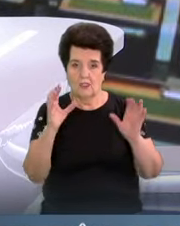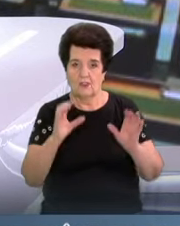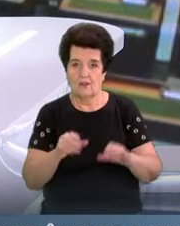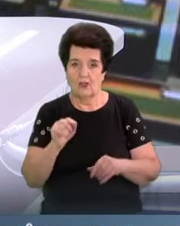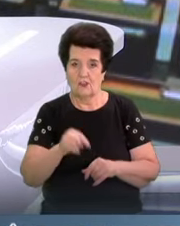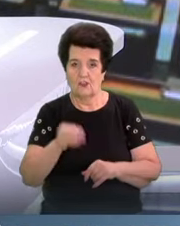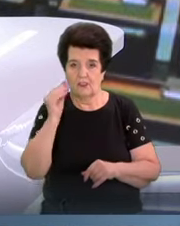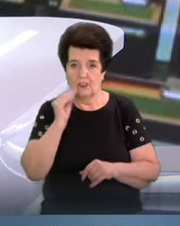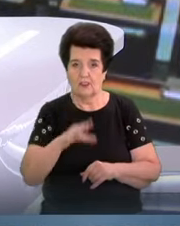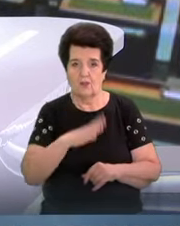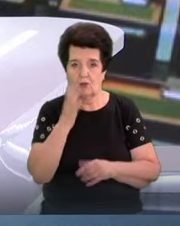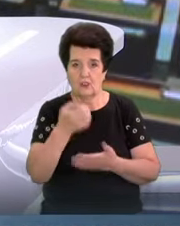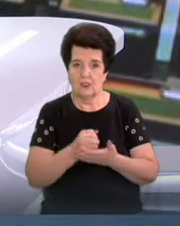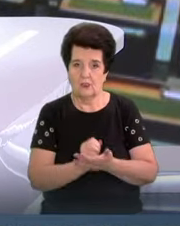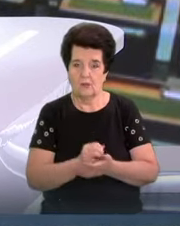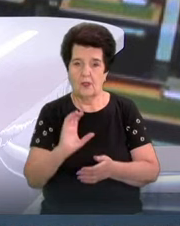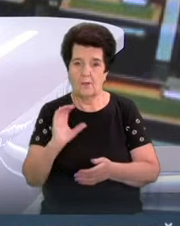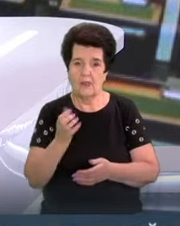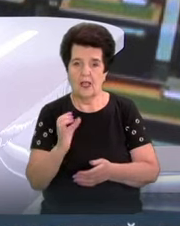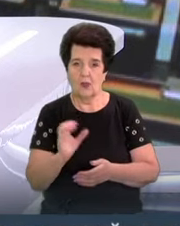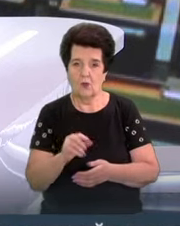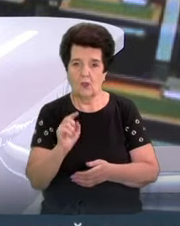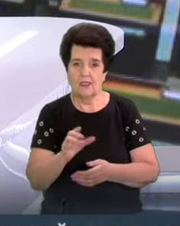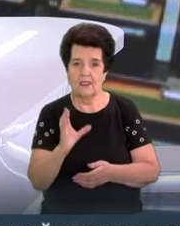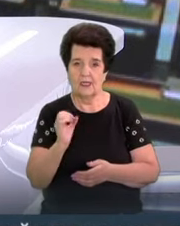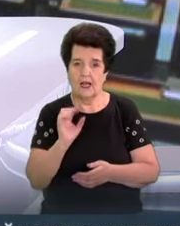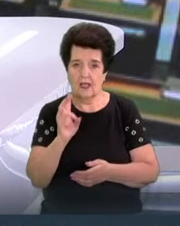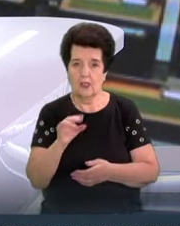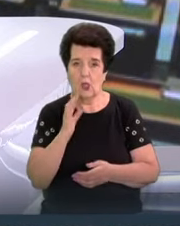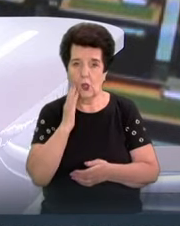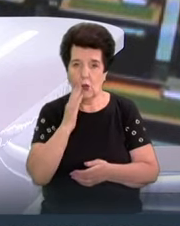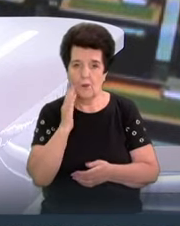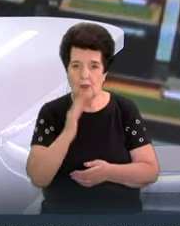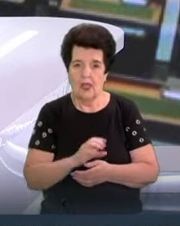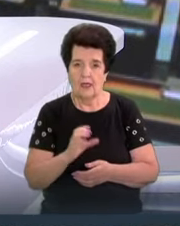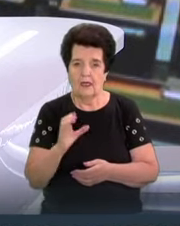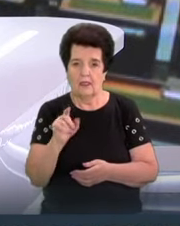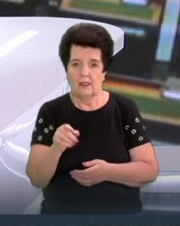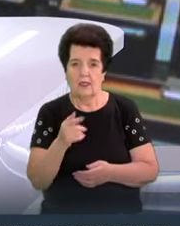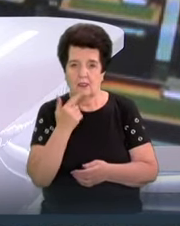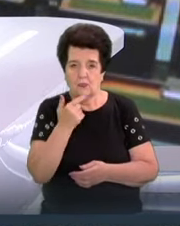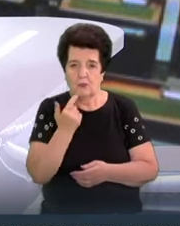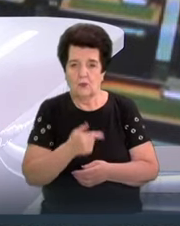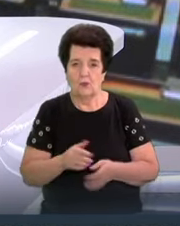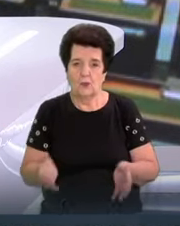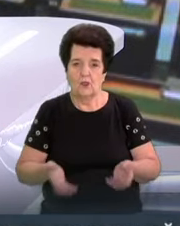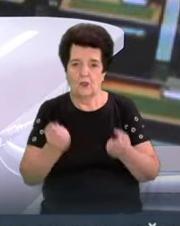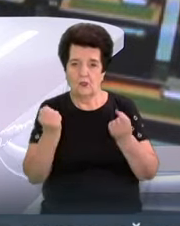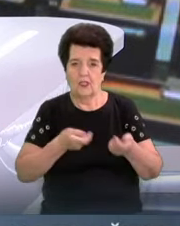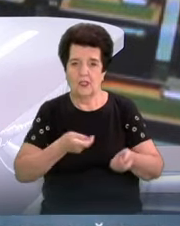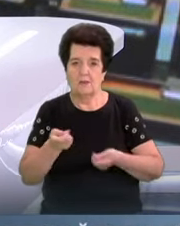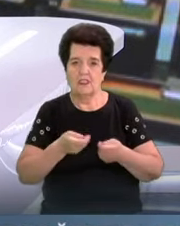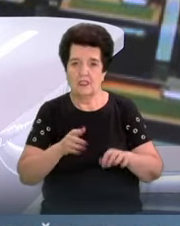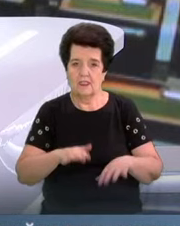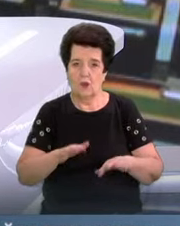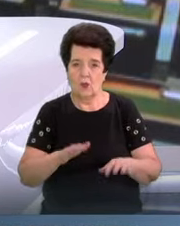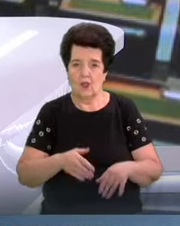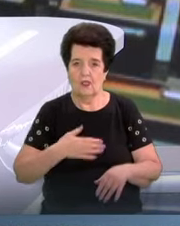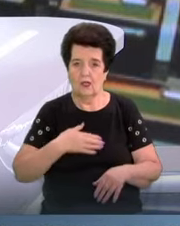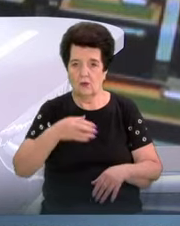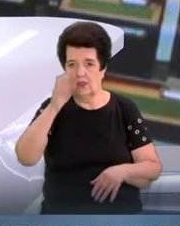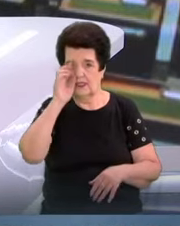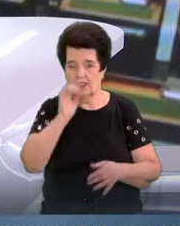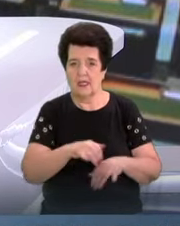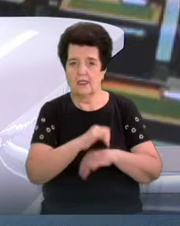în acest sens a fost adoptată miercuri de Senatul Român. Senatorii susțin că astfel vor ajuta administrațiile locale de la noi din țară să